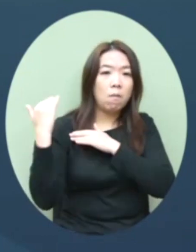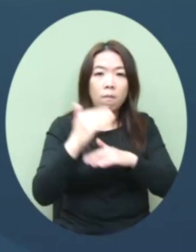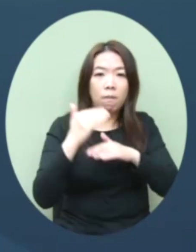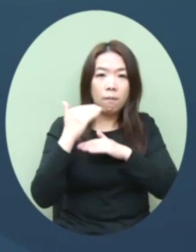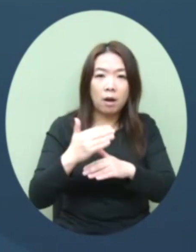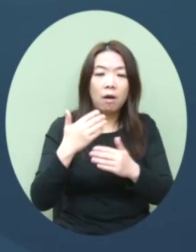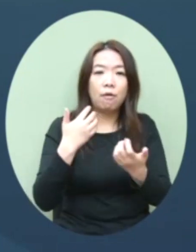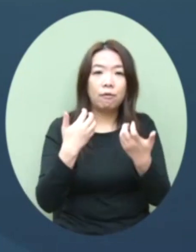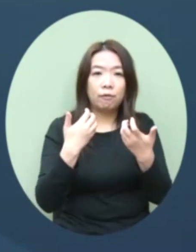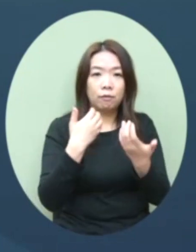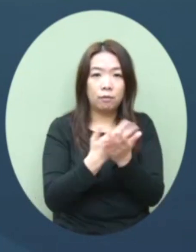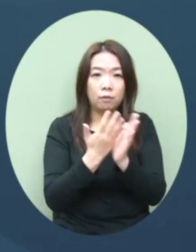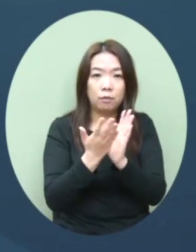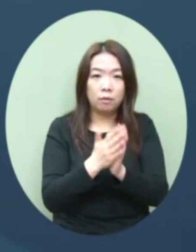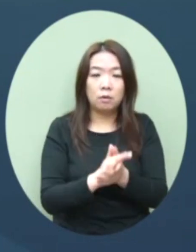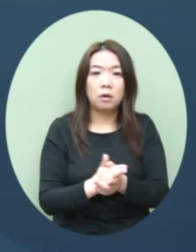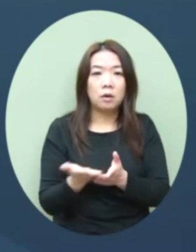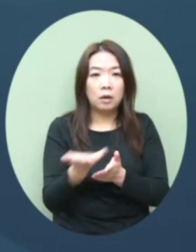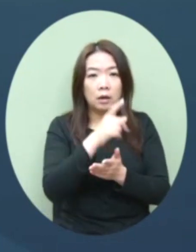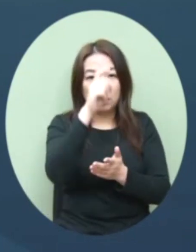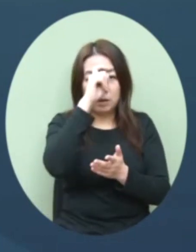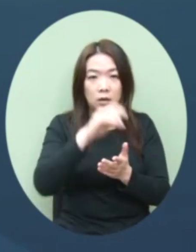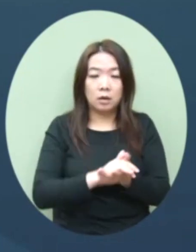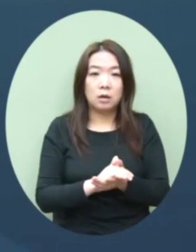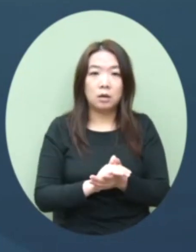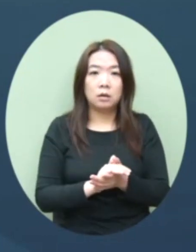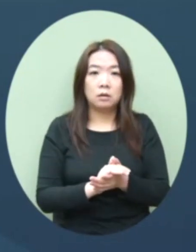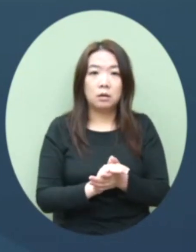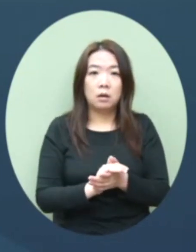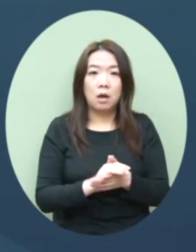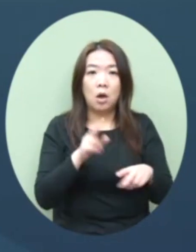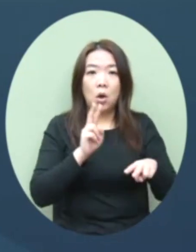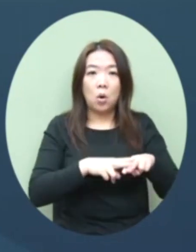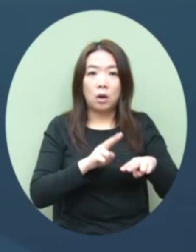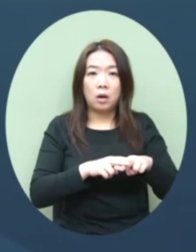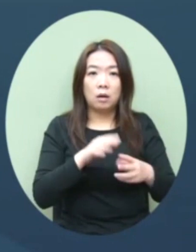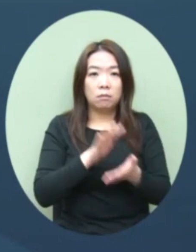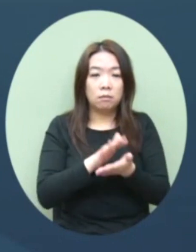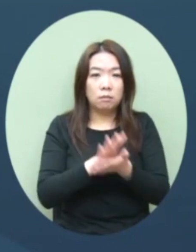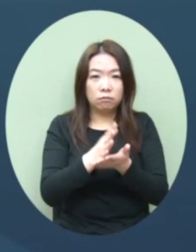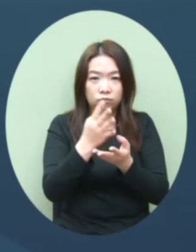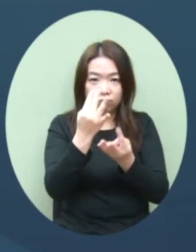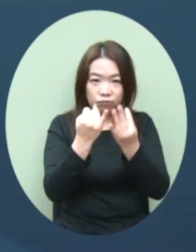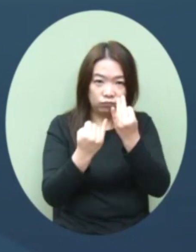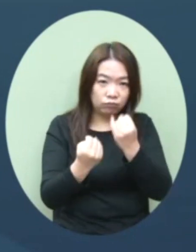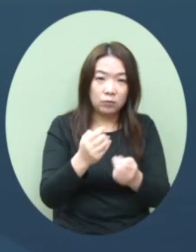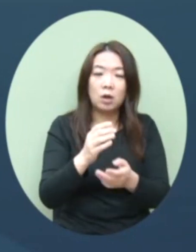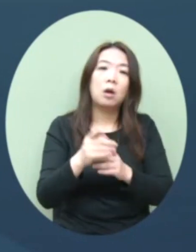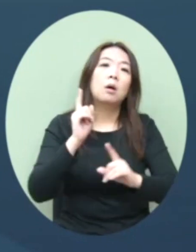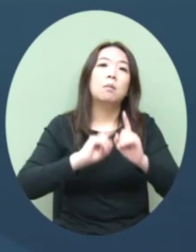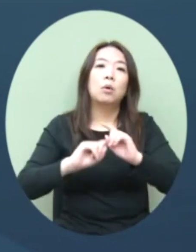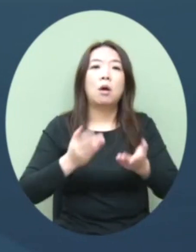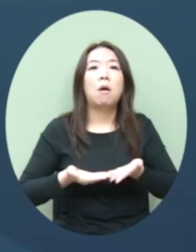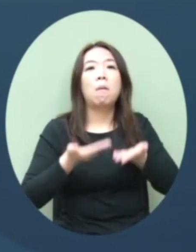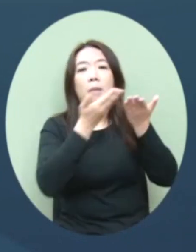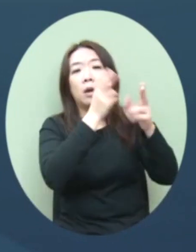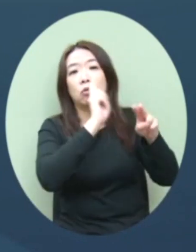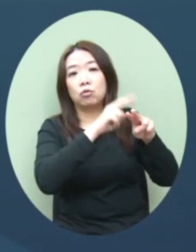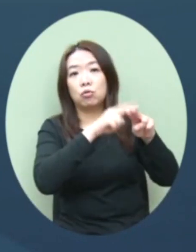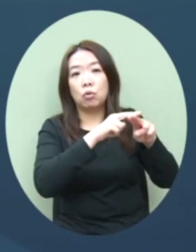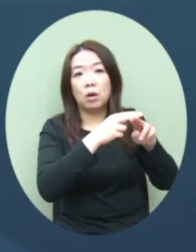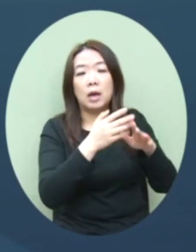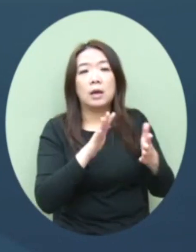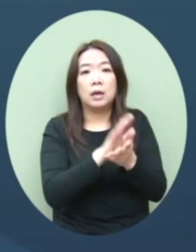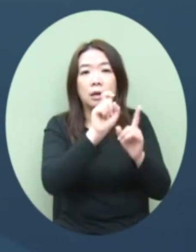大家都記得了是國家幾十年來無論回歸前還是回歸後